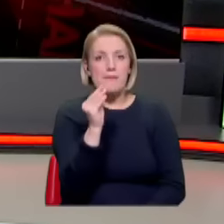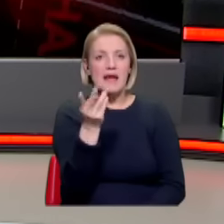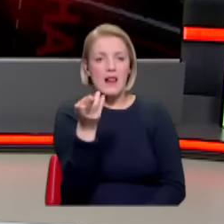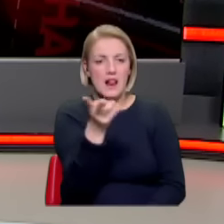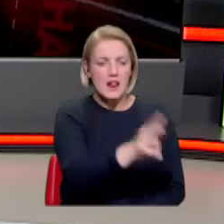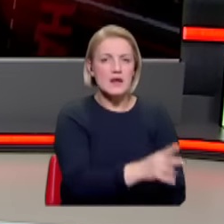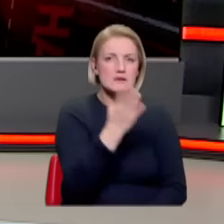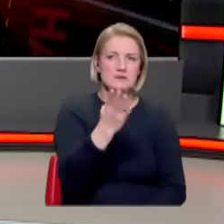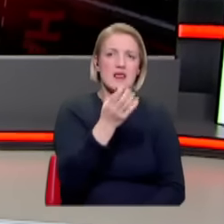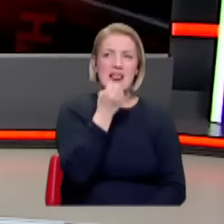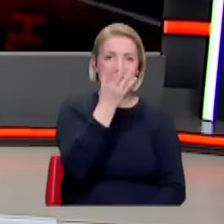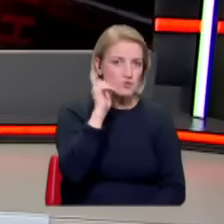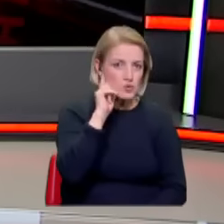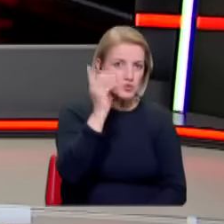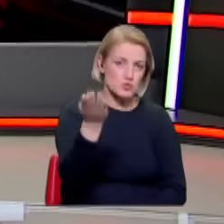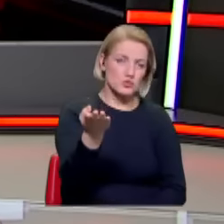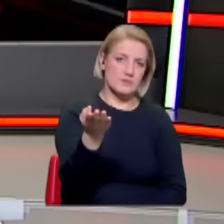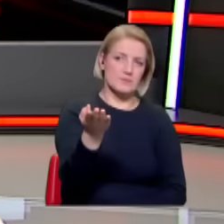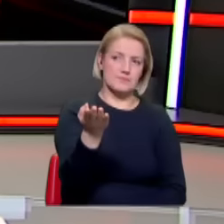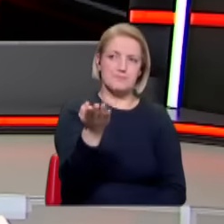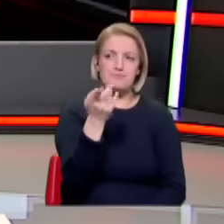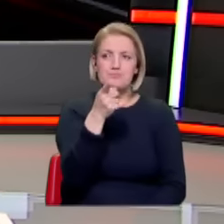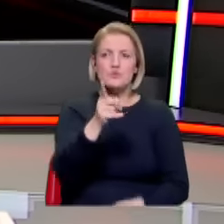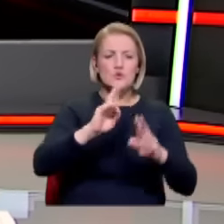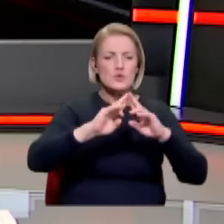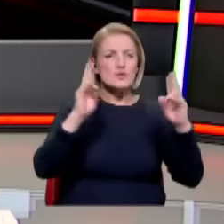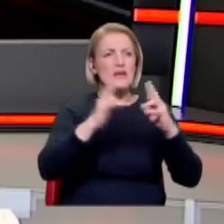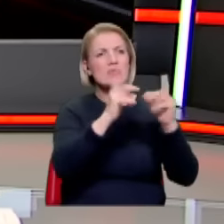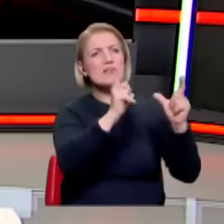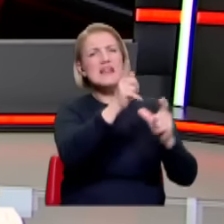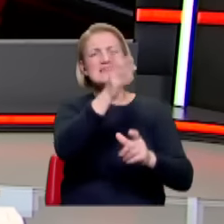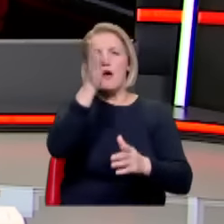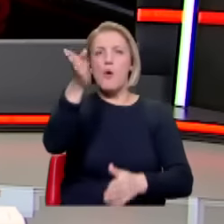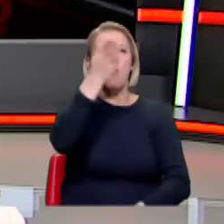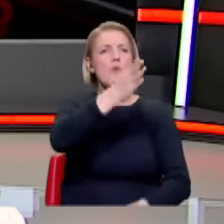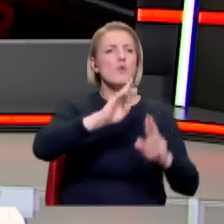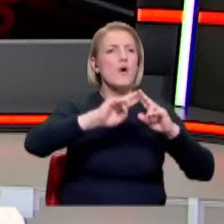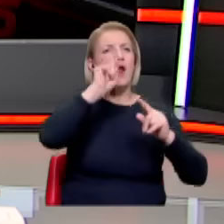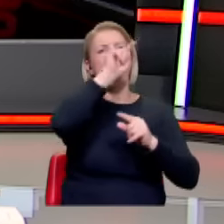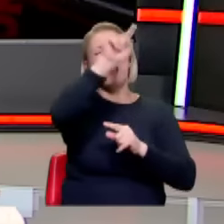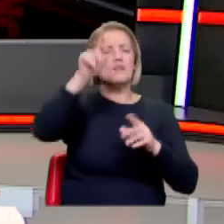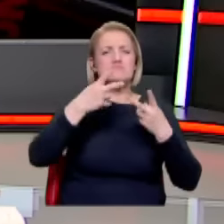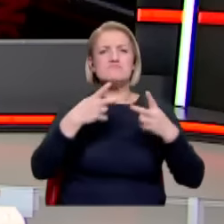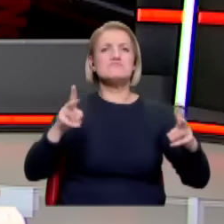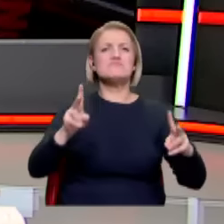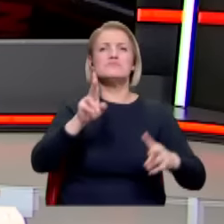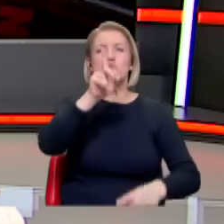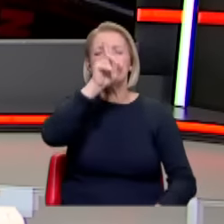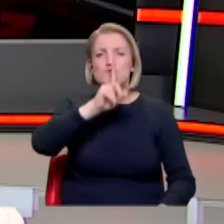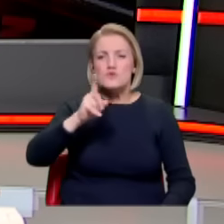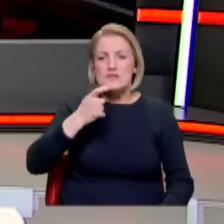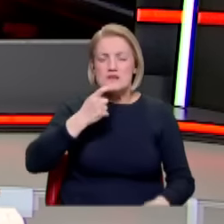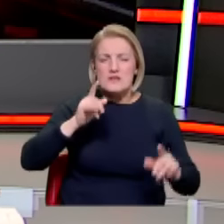bebekler. İtirafları duyuyorsunuz. Ya bu dünyanın neresinde olursa olsun yüzyılın dehşetidir bu